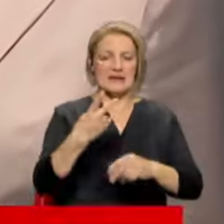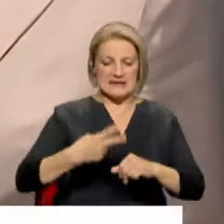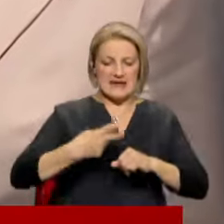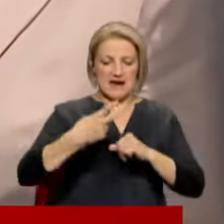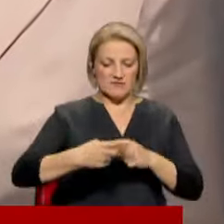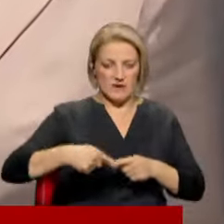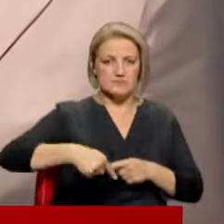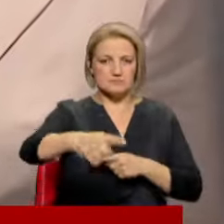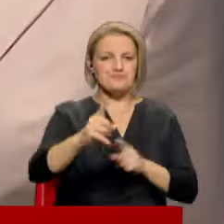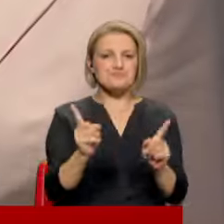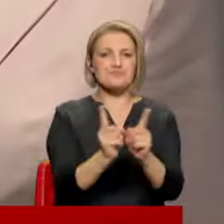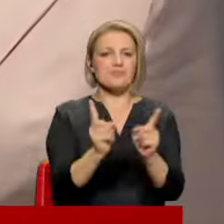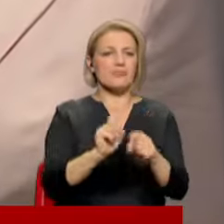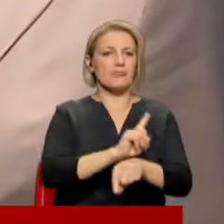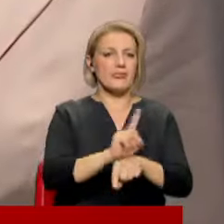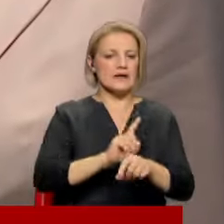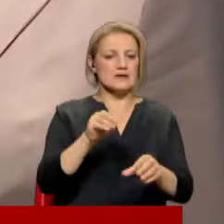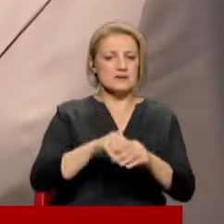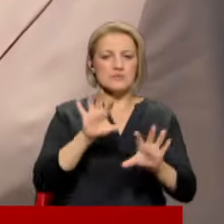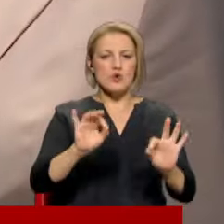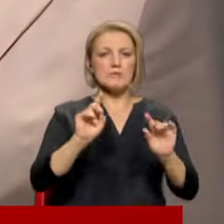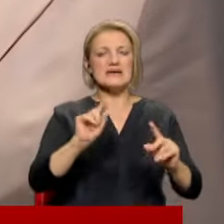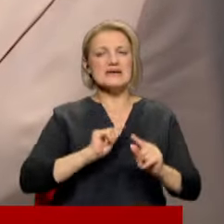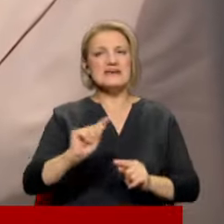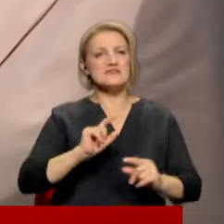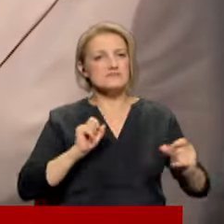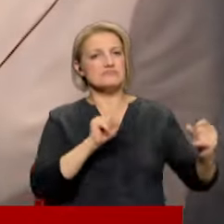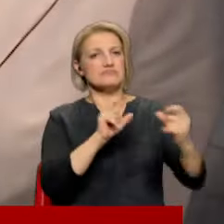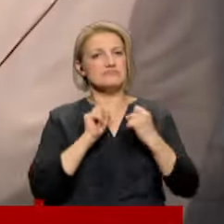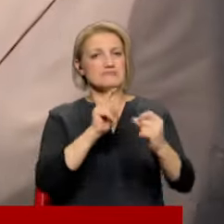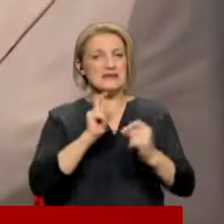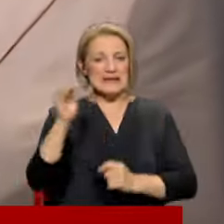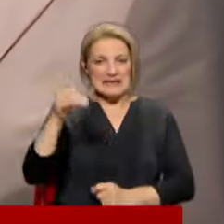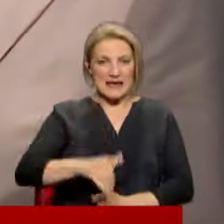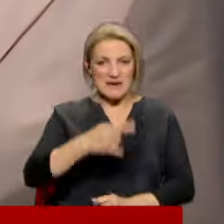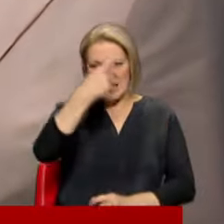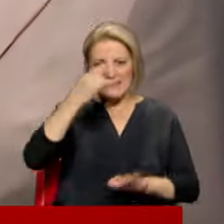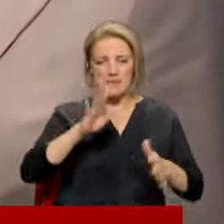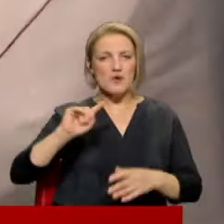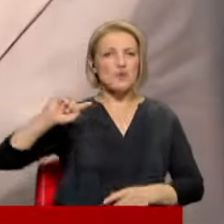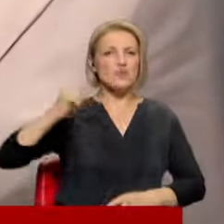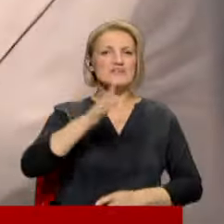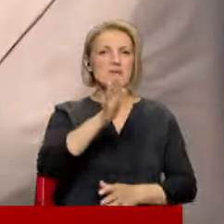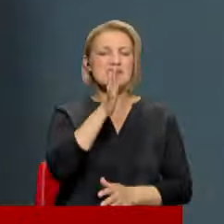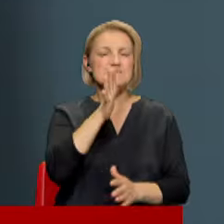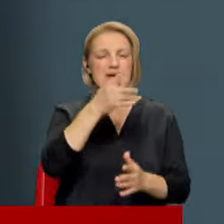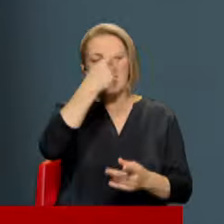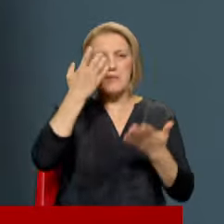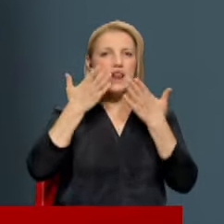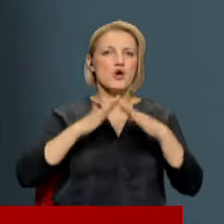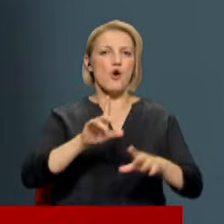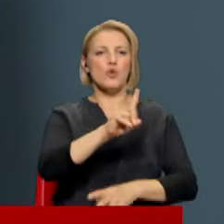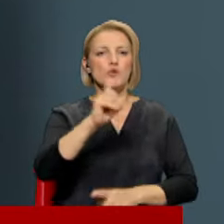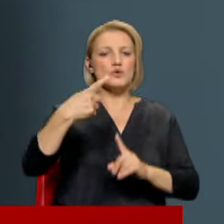2 hafta kadar bir kısa süre içerisinde böyle bir yazışmanın gelebilmesi ihtimali değil, ulaşabilme ihtimali dahi yok.